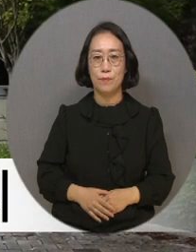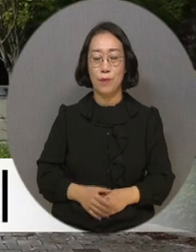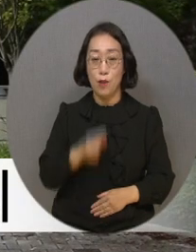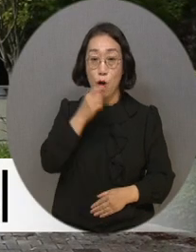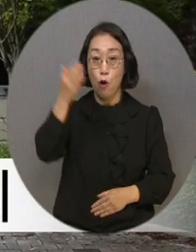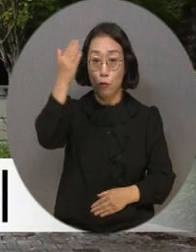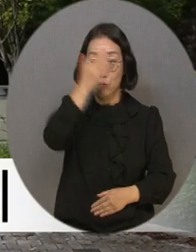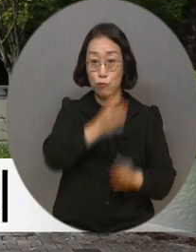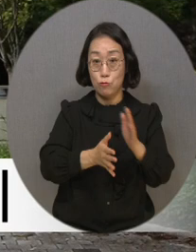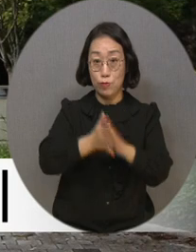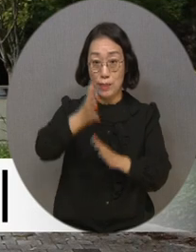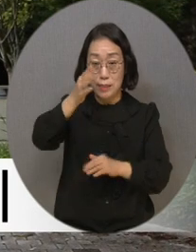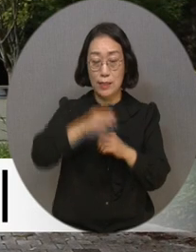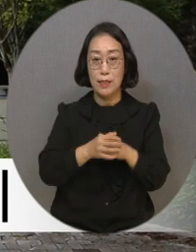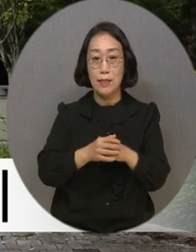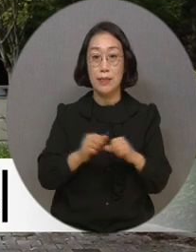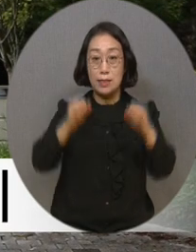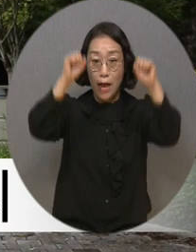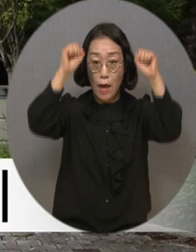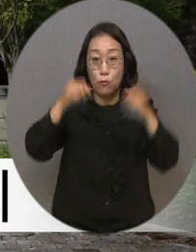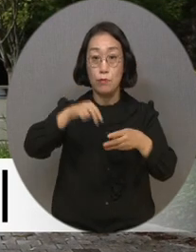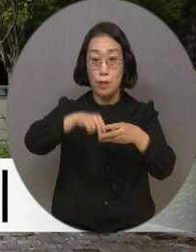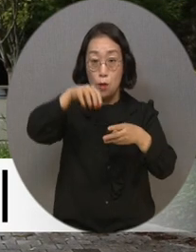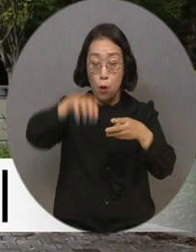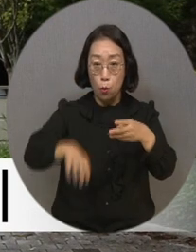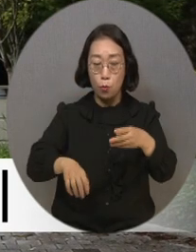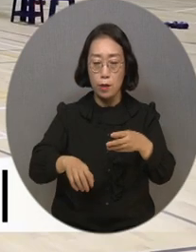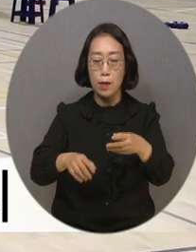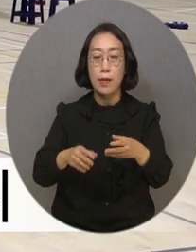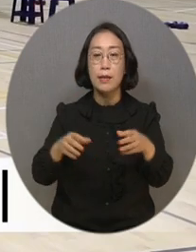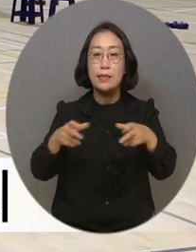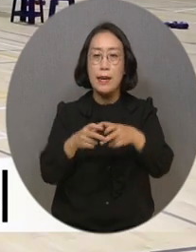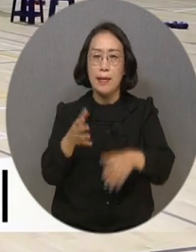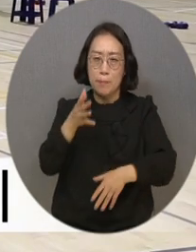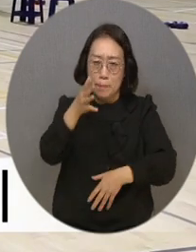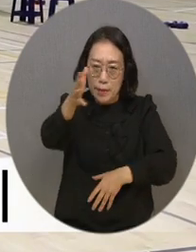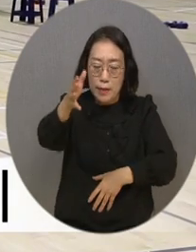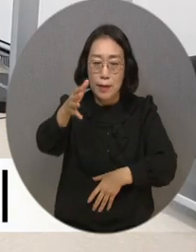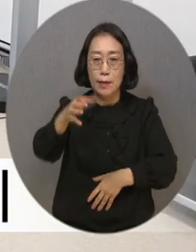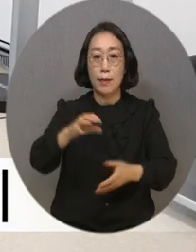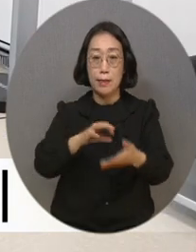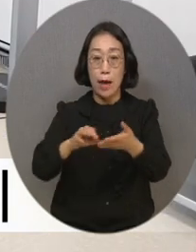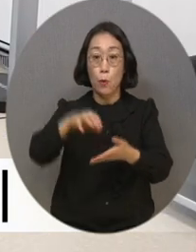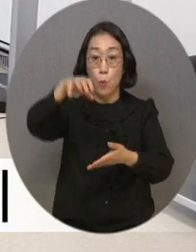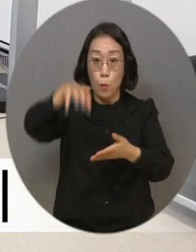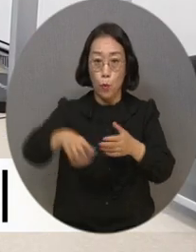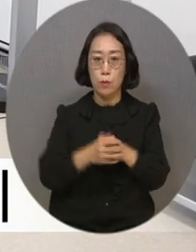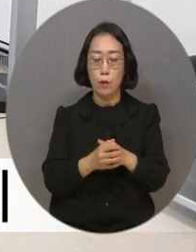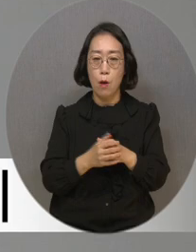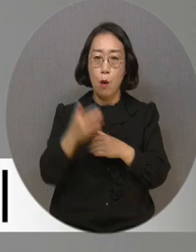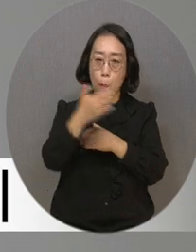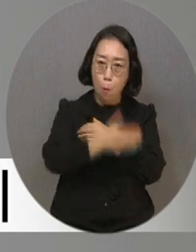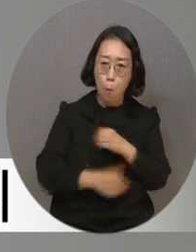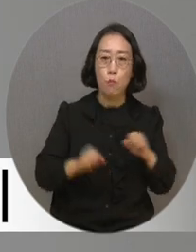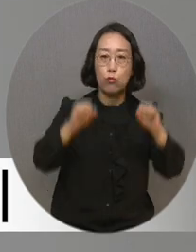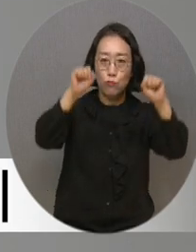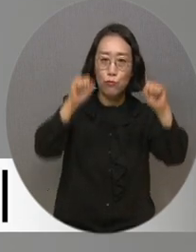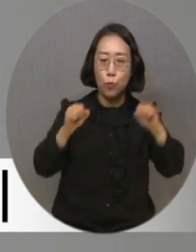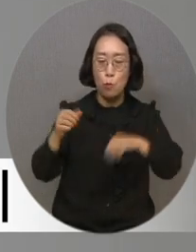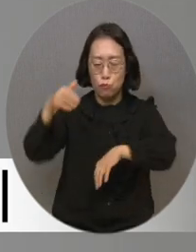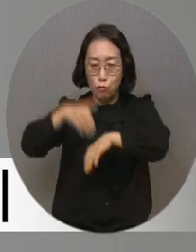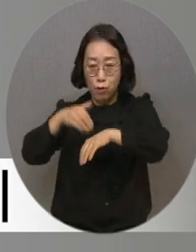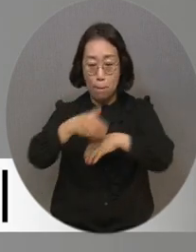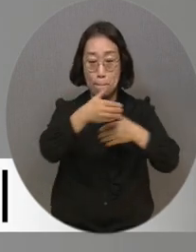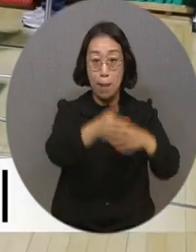여수시 장애인 국민체육센터는 장애인 전용 시설로 다목적 체육관, 체력 측정실, 체력 단련실